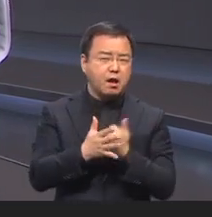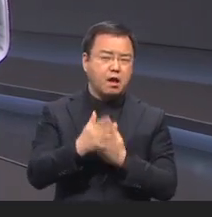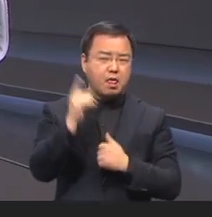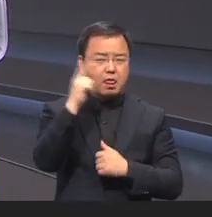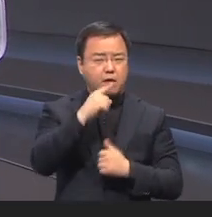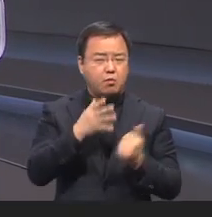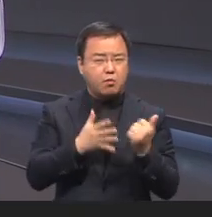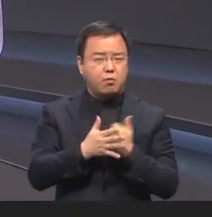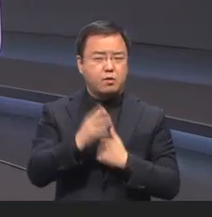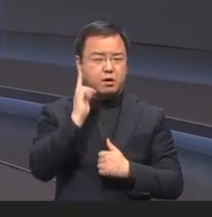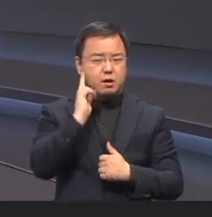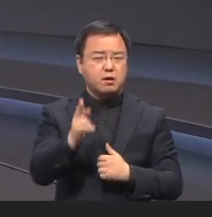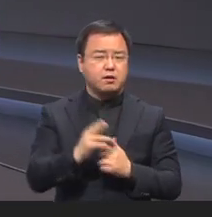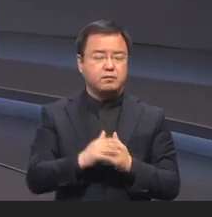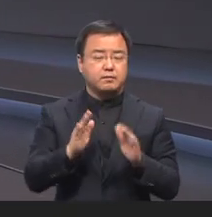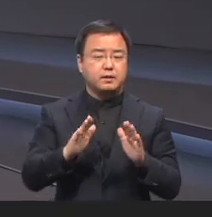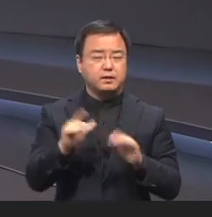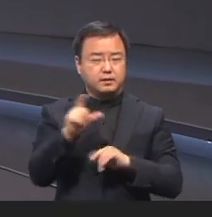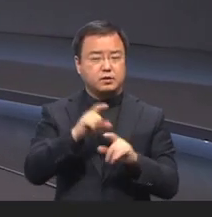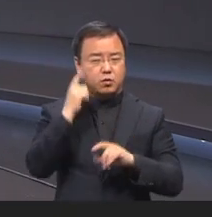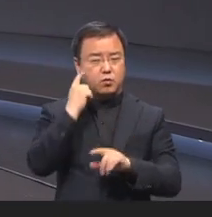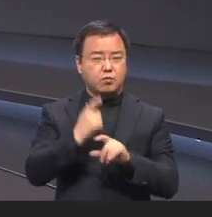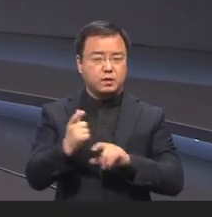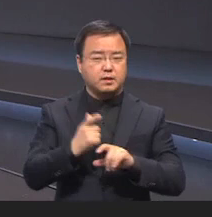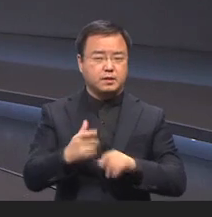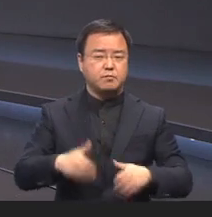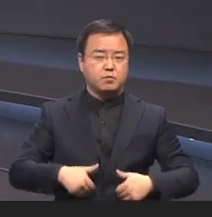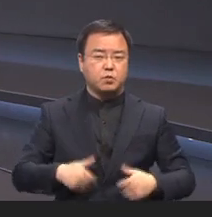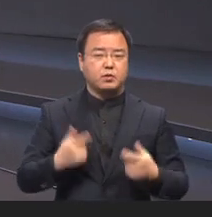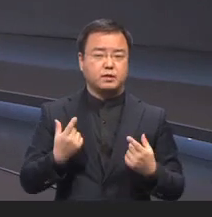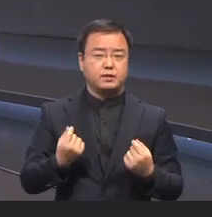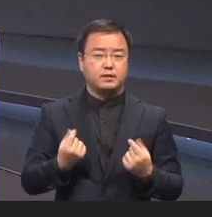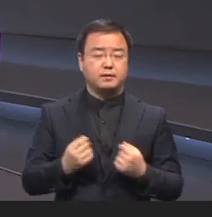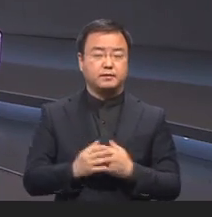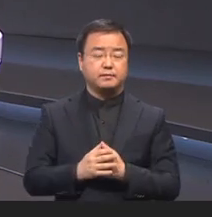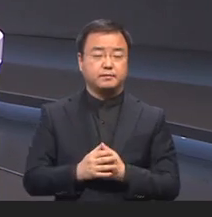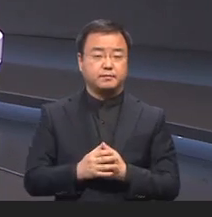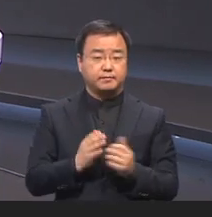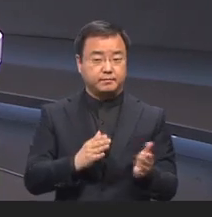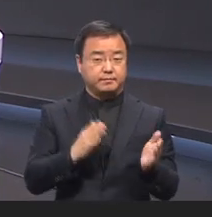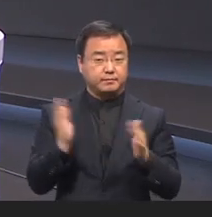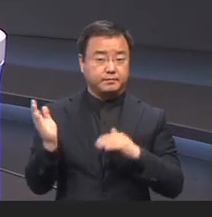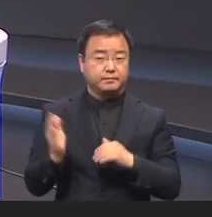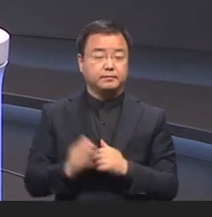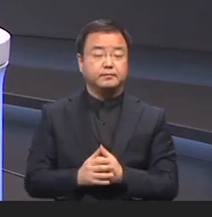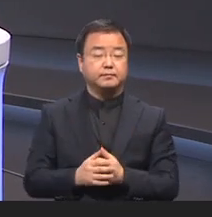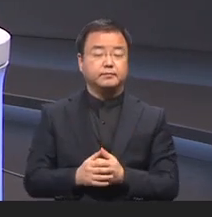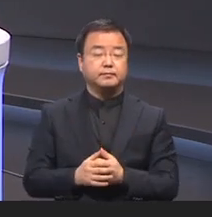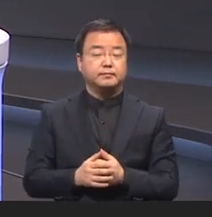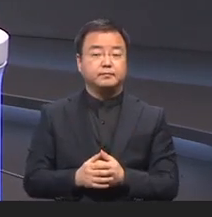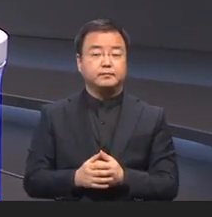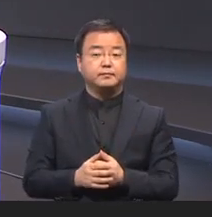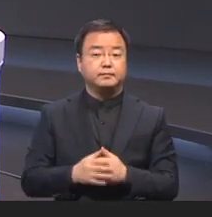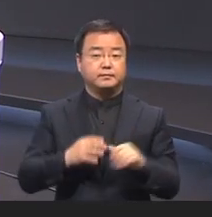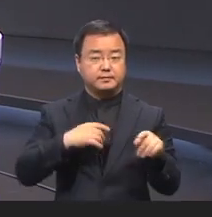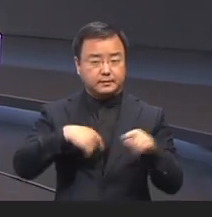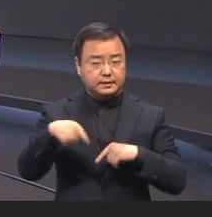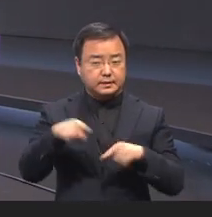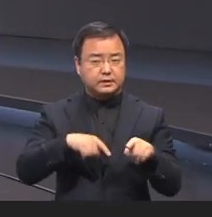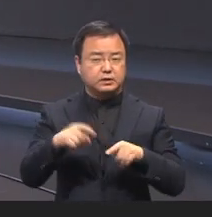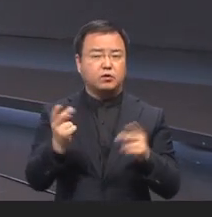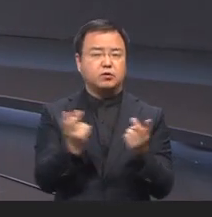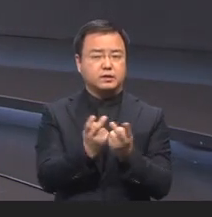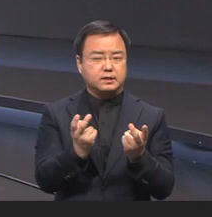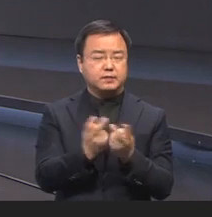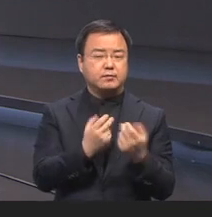만만치가 않잖아요. 아무래도 좀 생각해 볼 만한 관점들이 많은 것 같습니다. 자, 다음으로 넘어가겠습니다. 정책적인